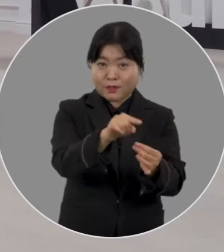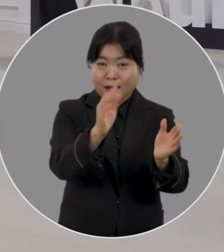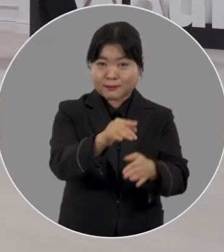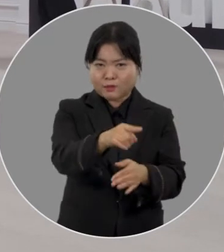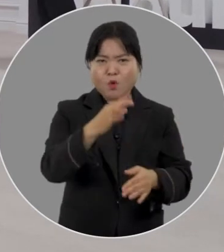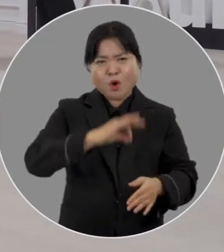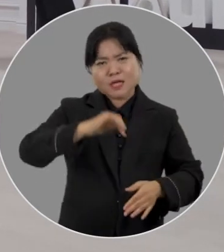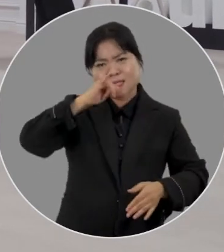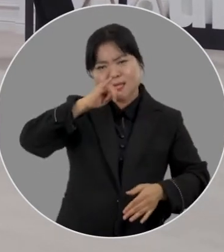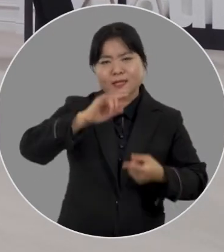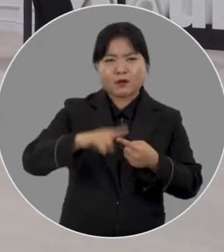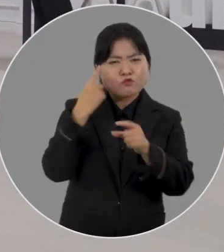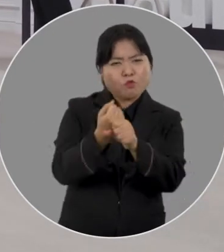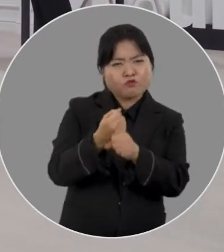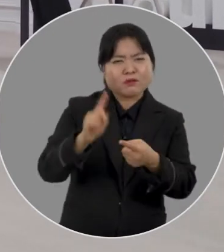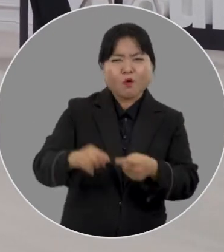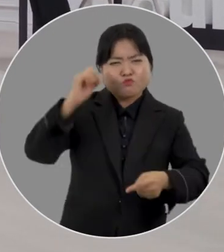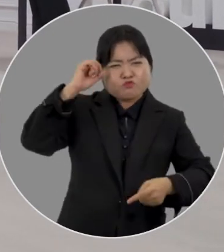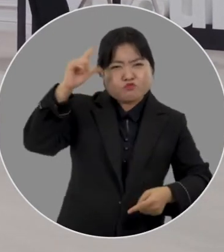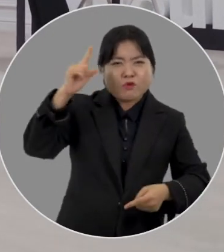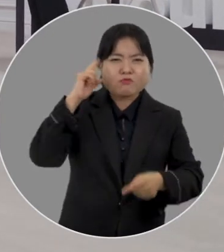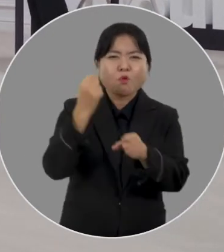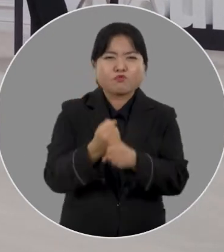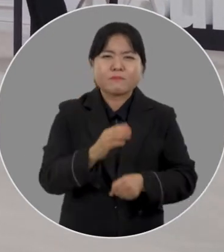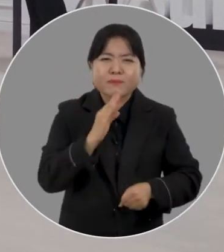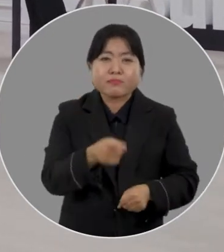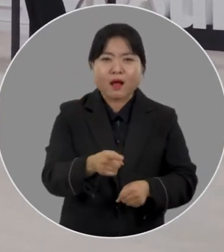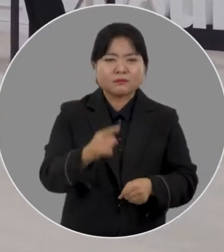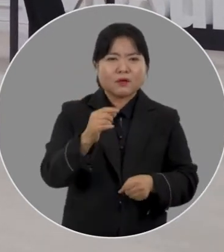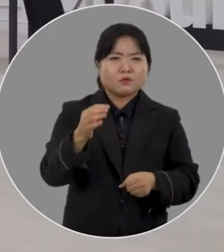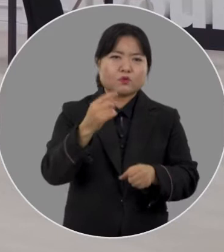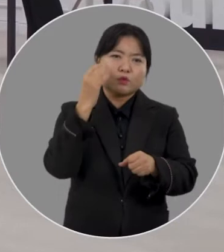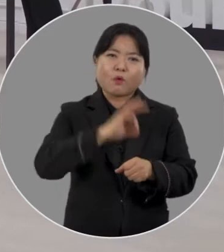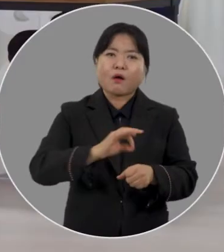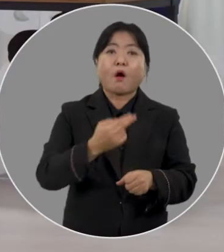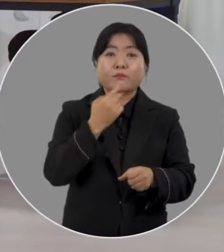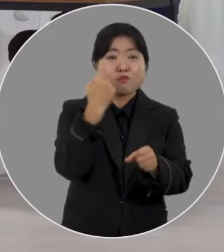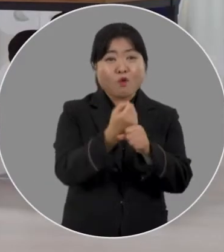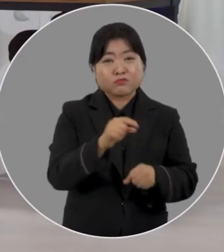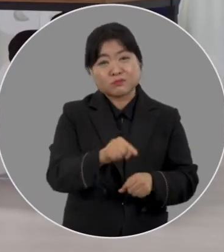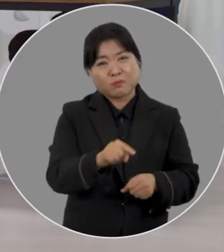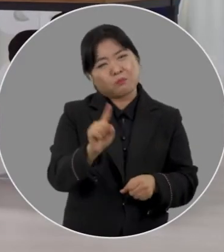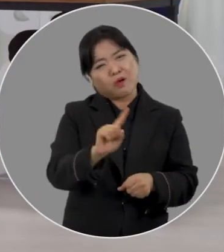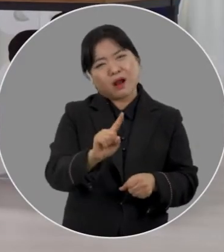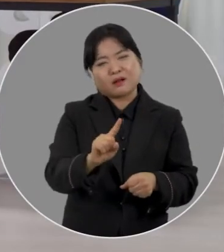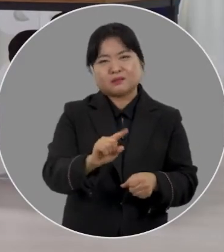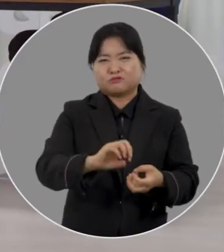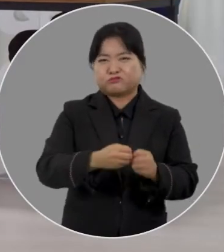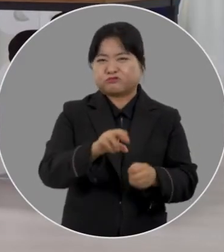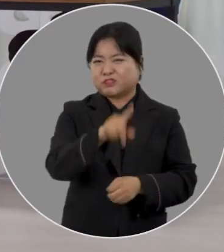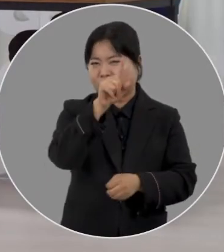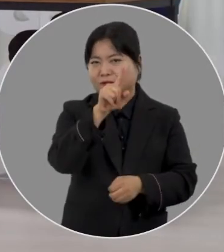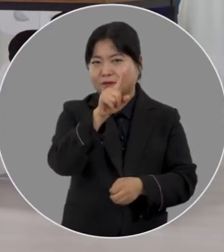이게 효과가 있다라는 연구는 정말 훌륭한 연구이다. 반면 효과가 없다라는 연구는 저건 뭔가 데이터가